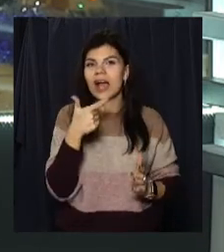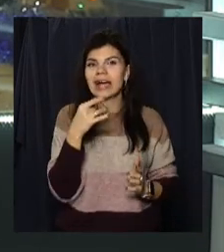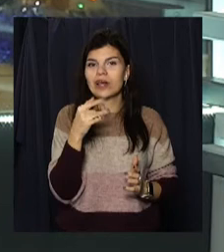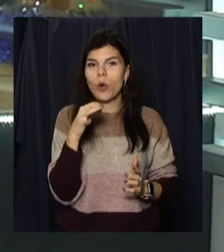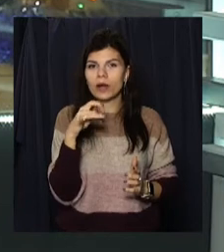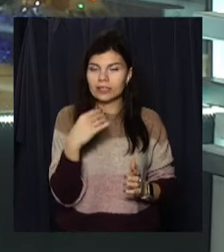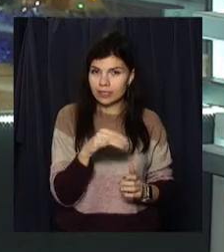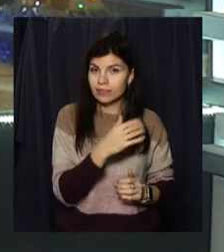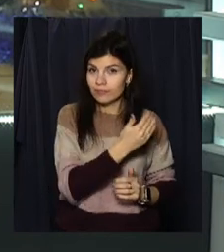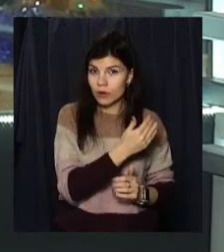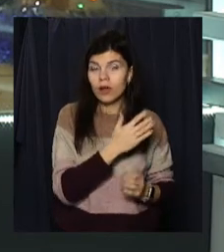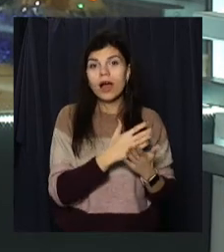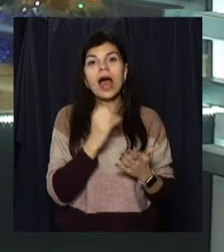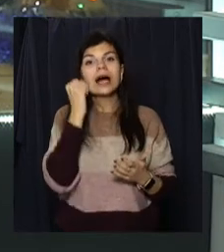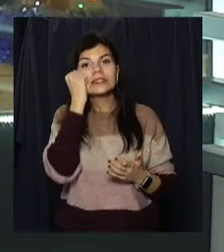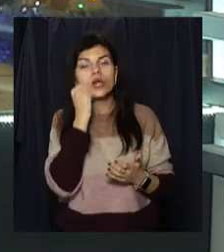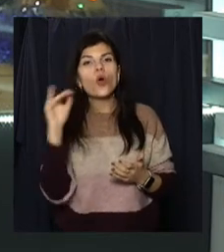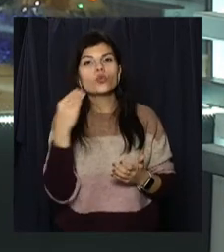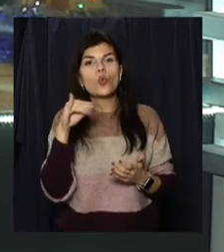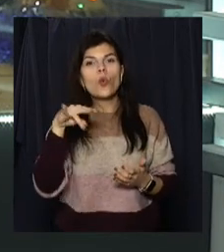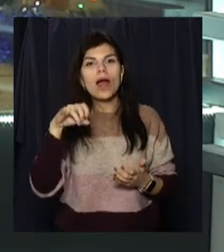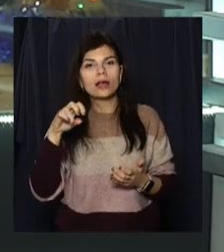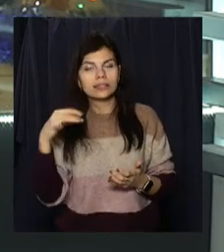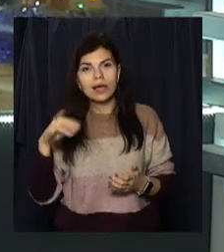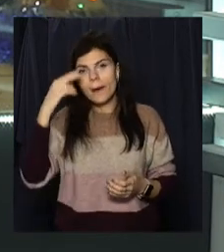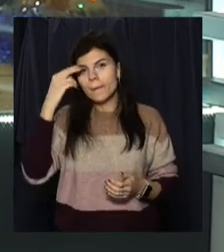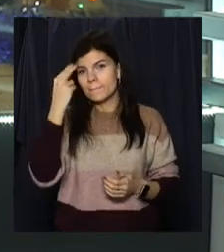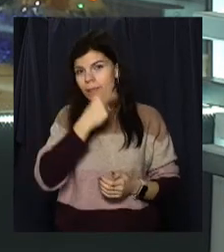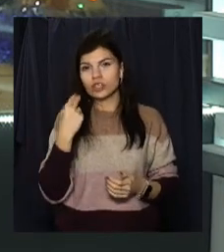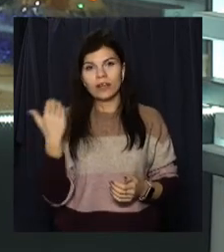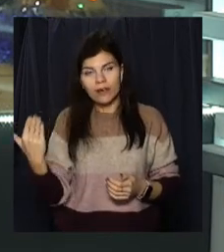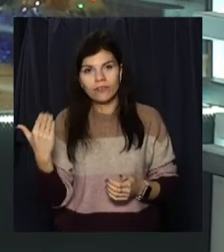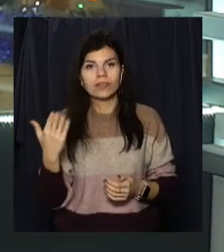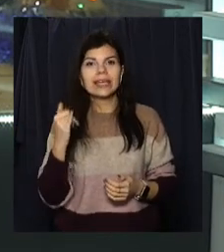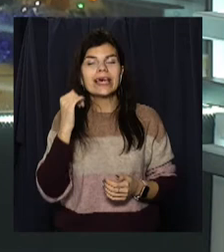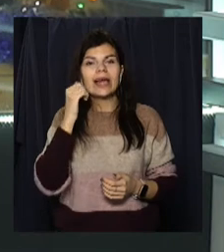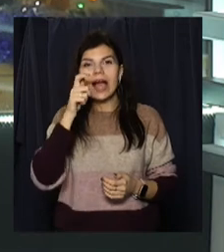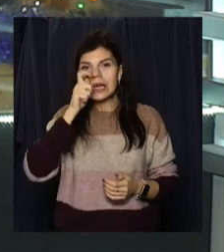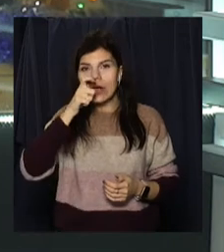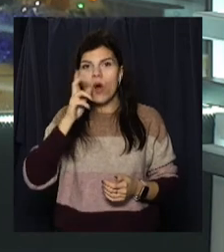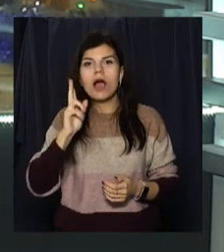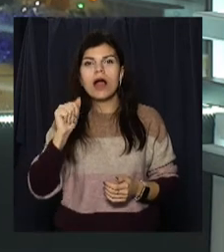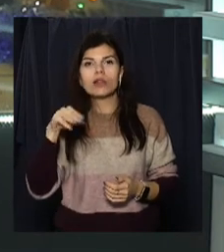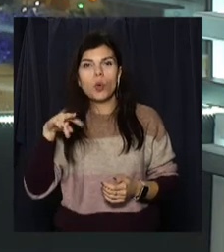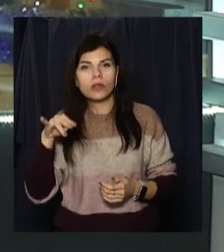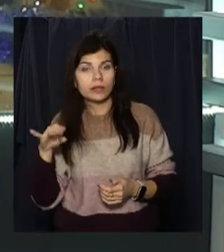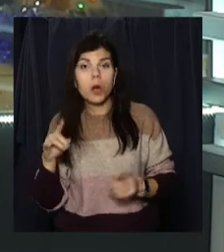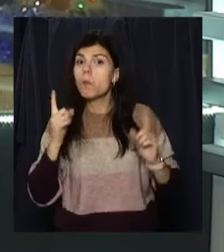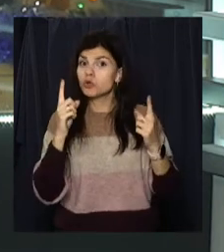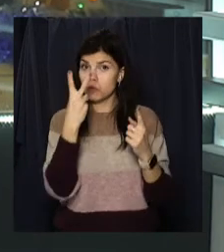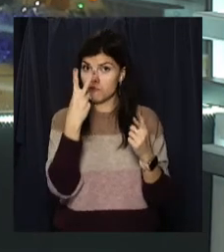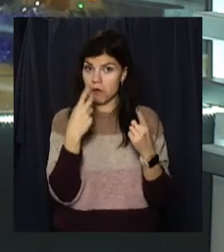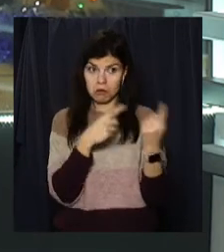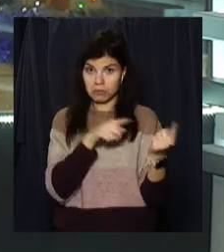та протестанти, а за старим юліанським – православні та греко-католики. Чому в Україні святкують два Різдва? Далі в